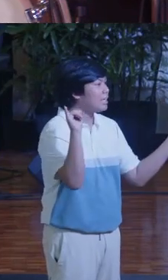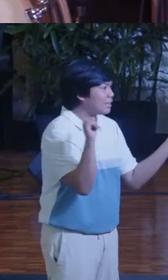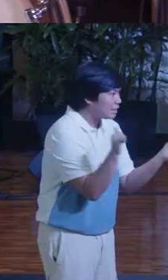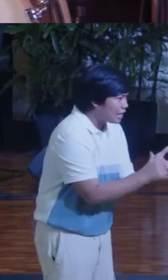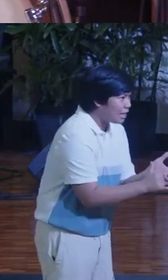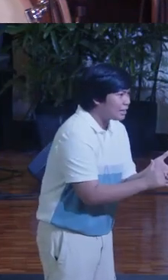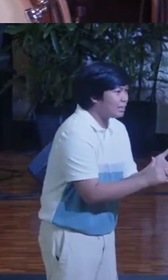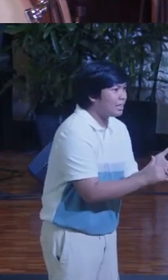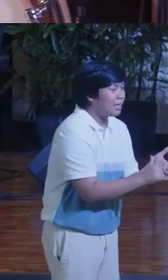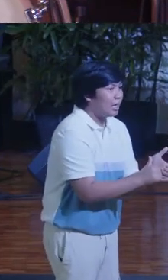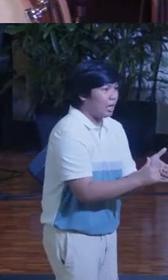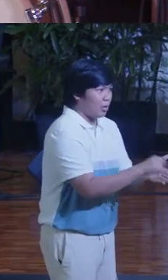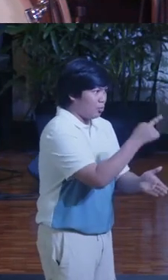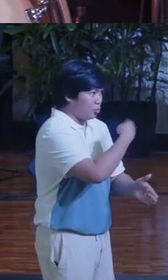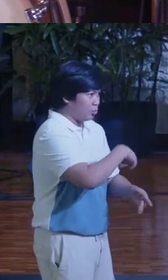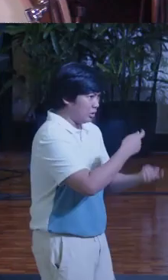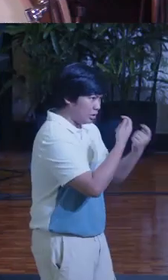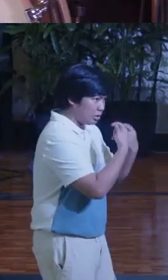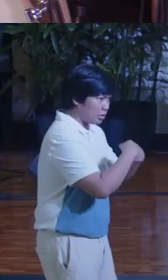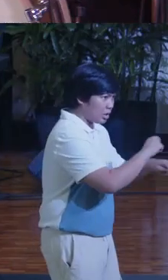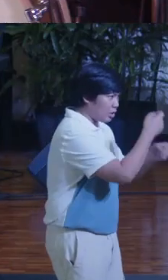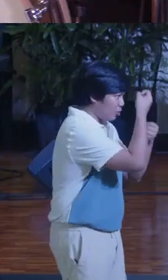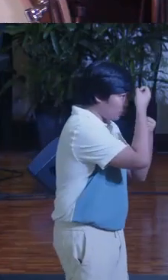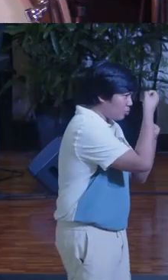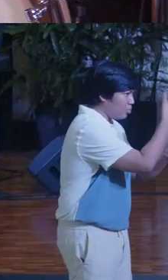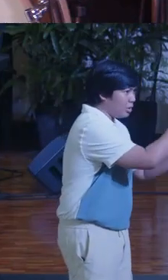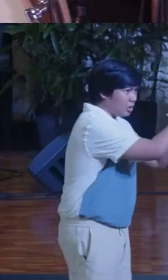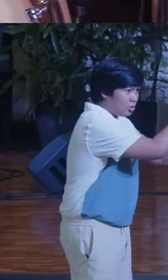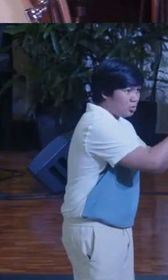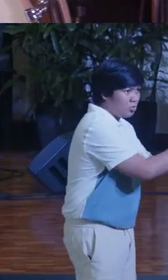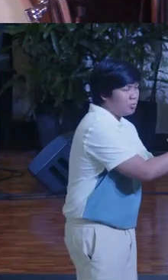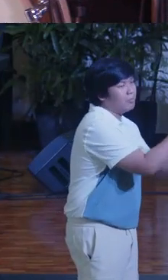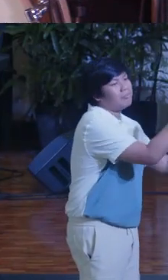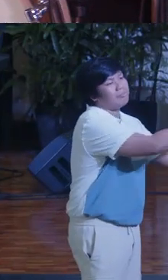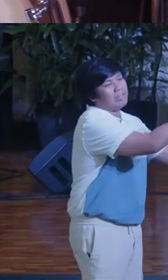ng kahigitan ng pananampalataya sa pangako ng Diyos.